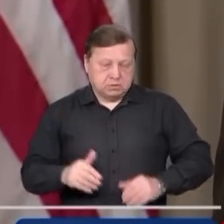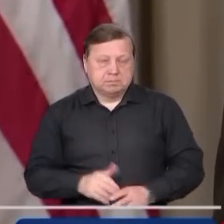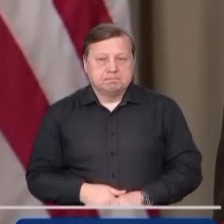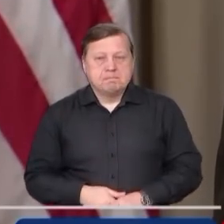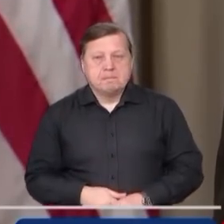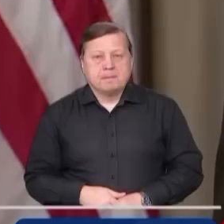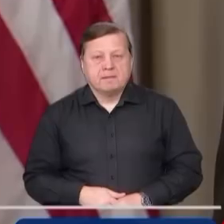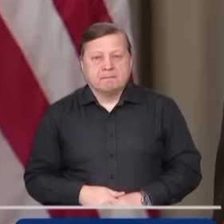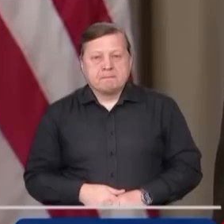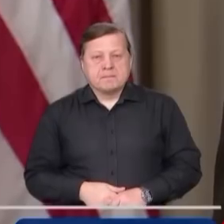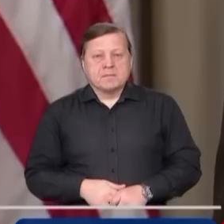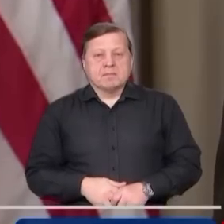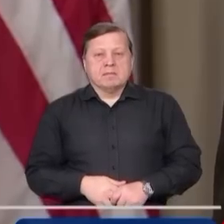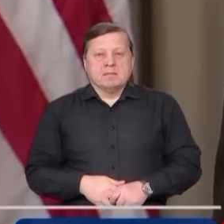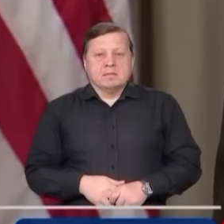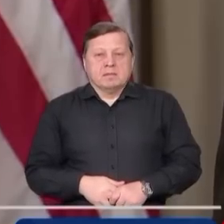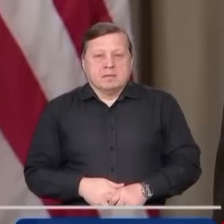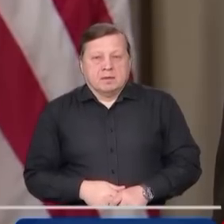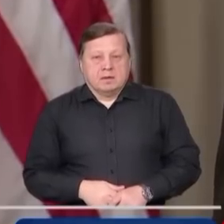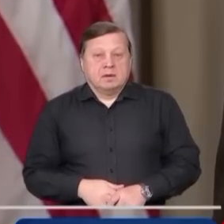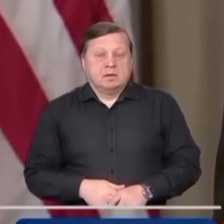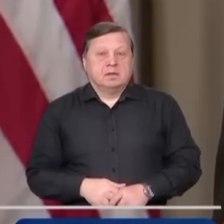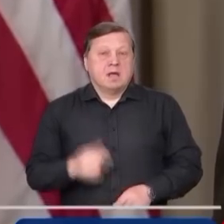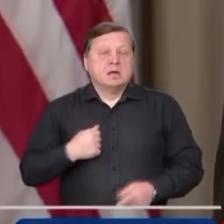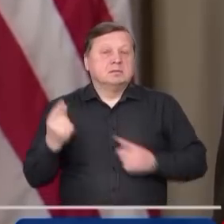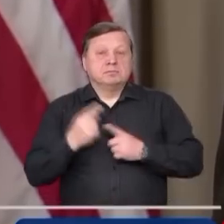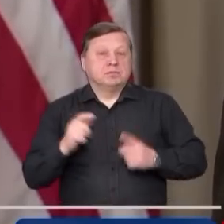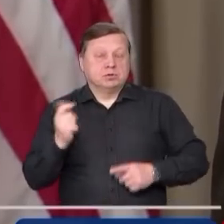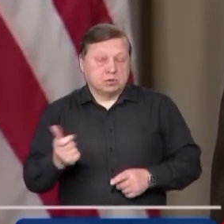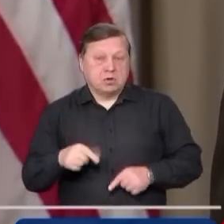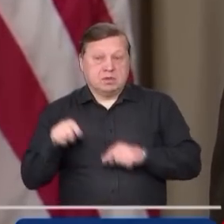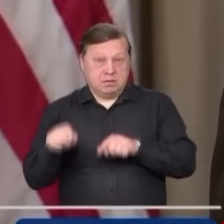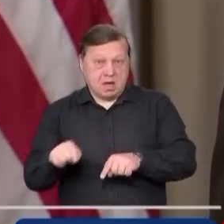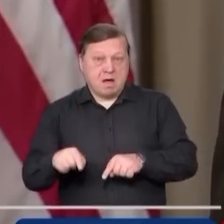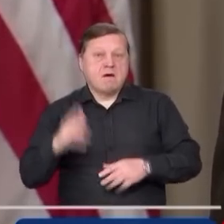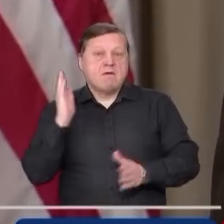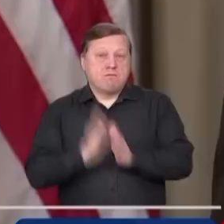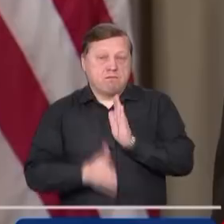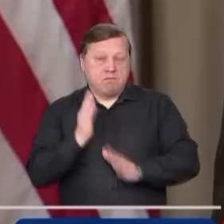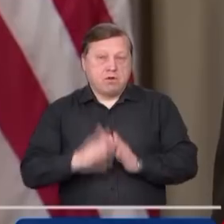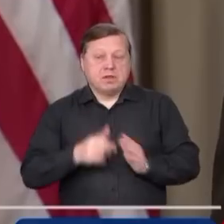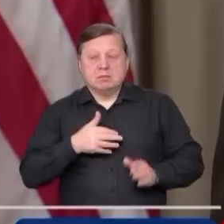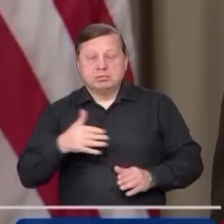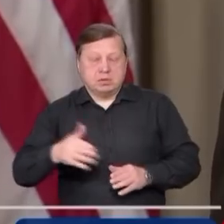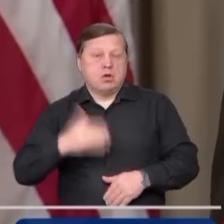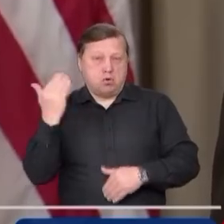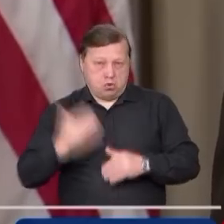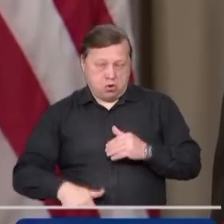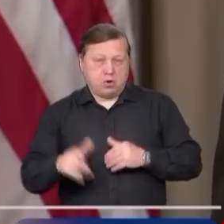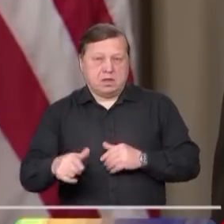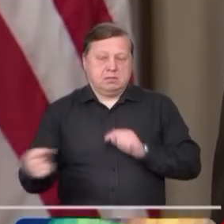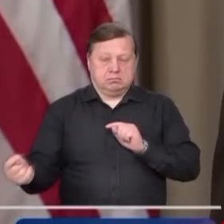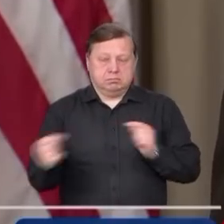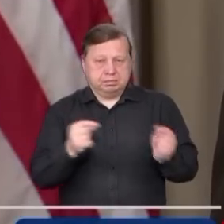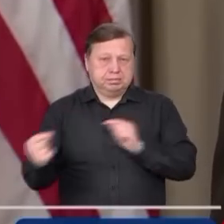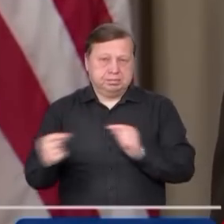że tak czy inaczej, tak jak wiele innych wojen w przeszłości, i ta wojna skończy się przy stole negocjacyjnym,